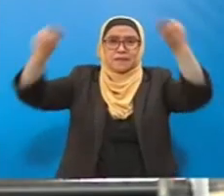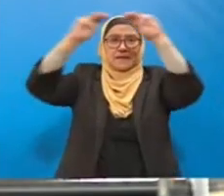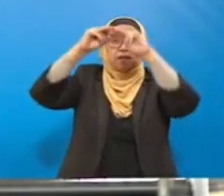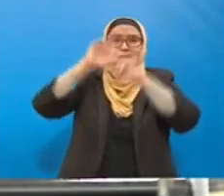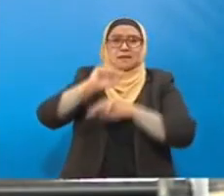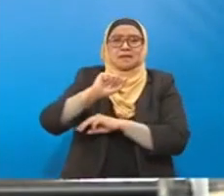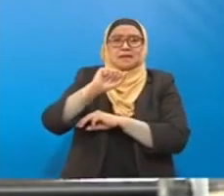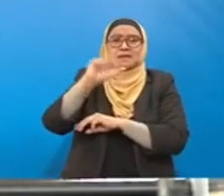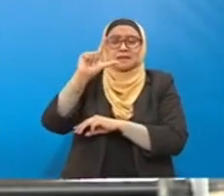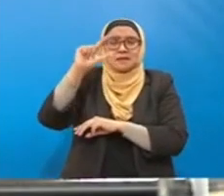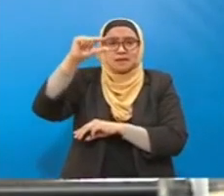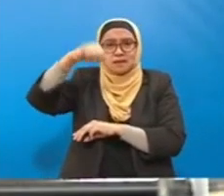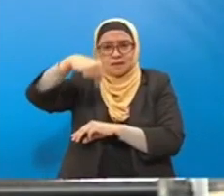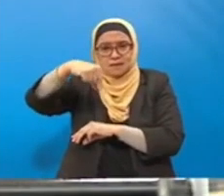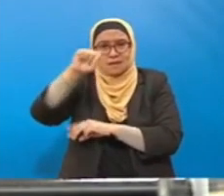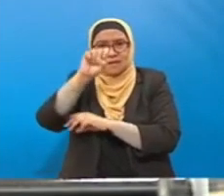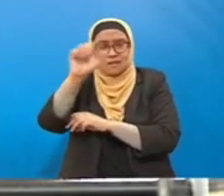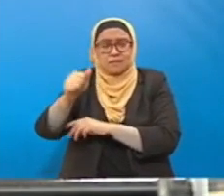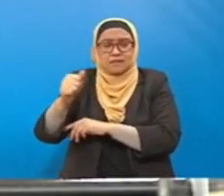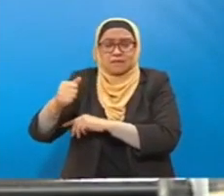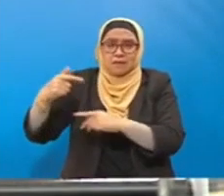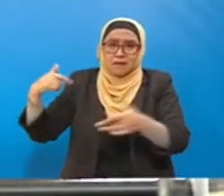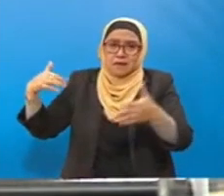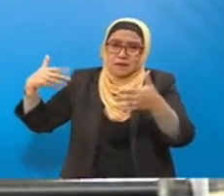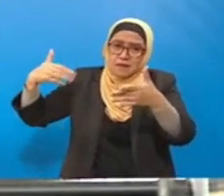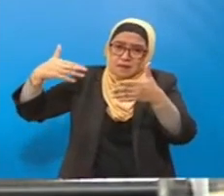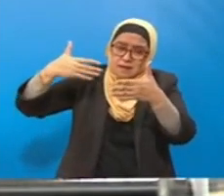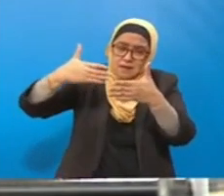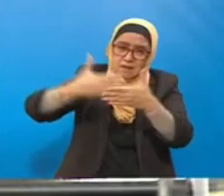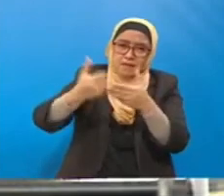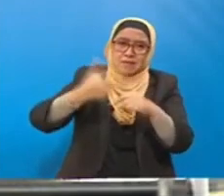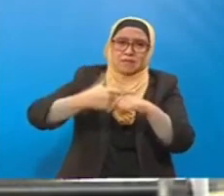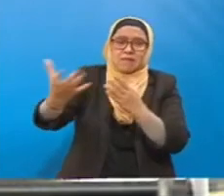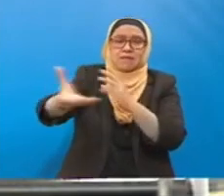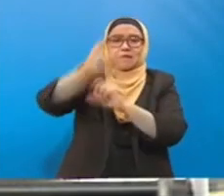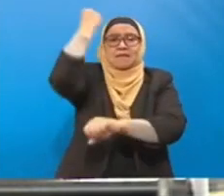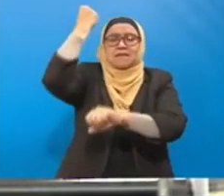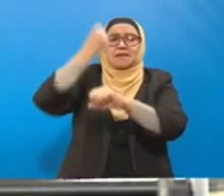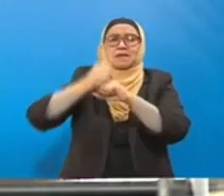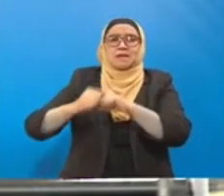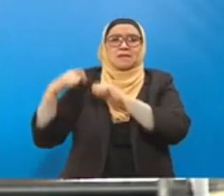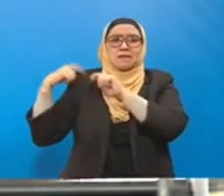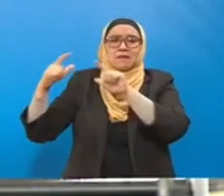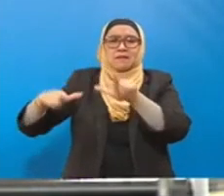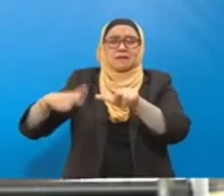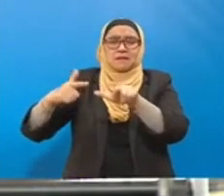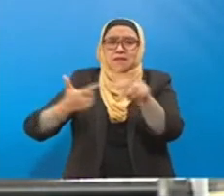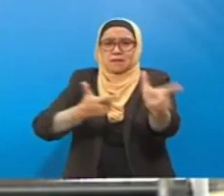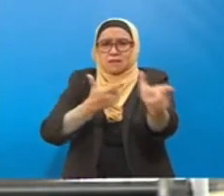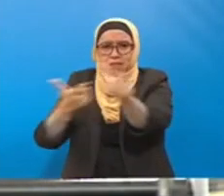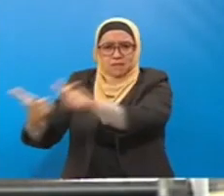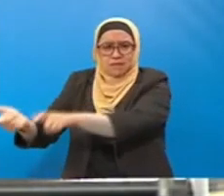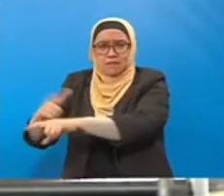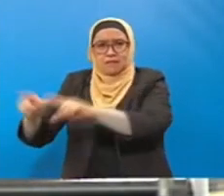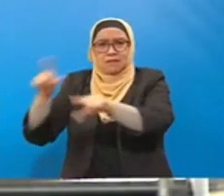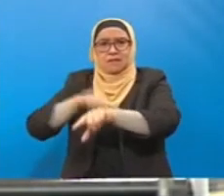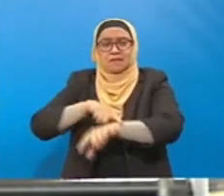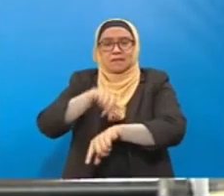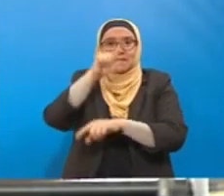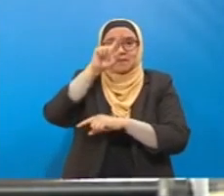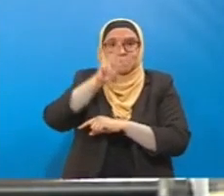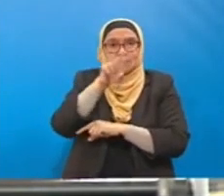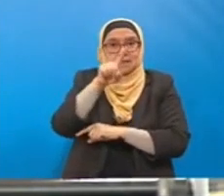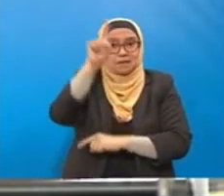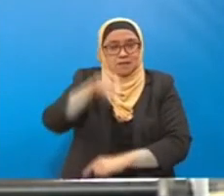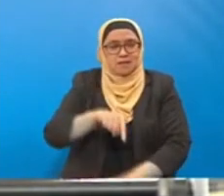terhasil nya gencatan senjata pada 21 mei 2021 hii Hai pada tahun ini itu